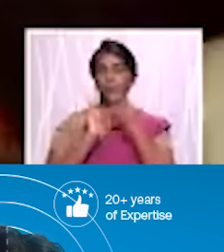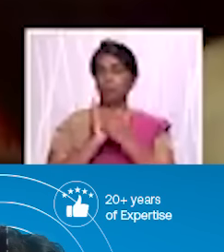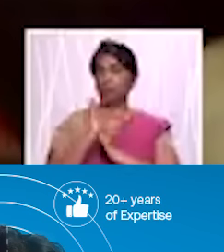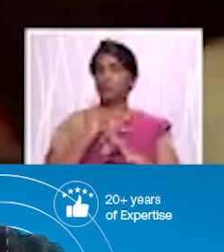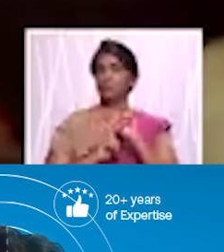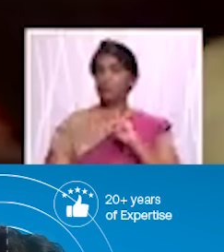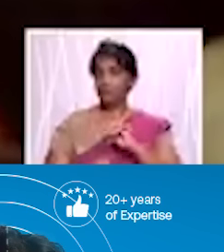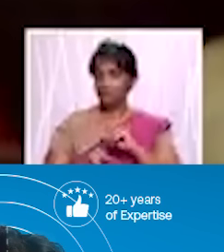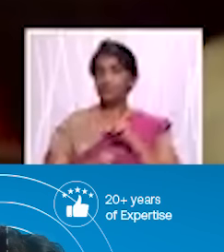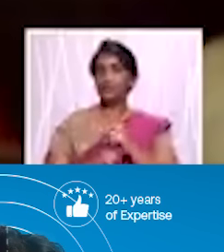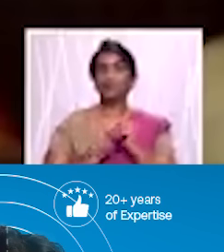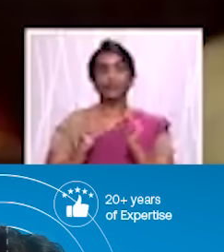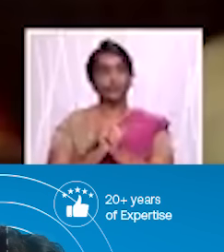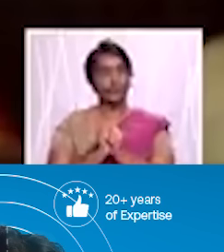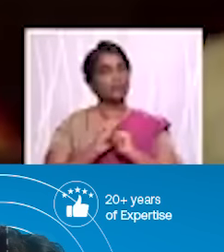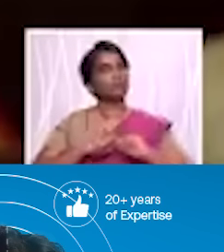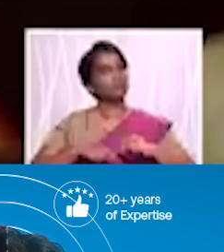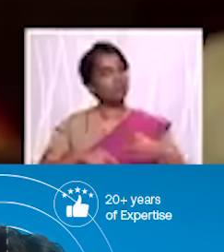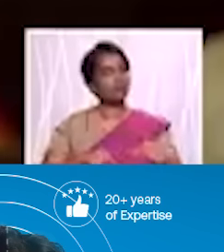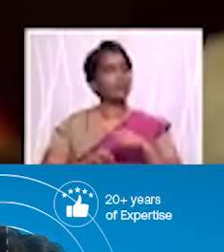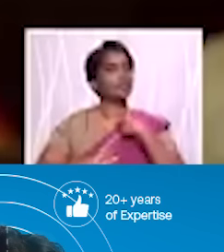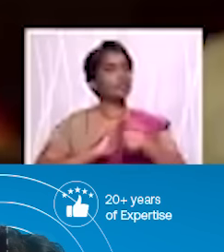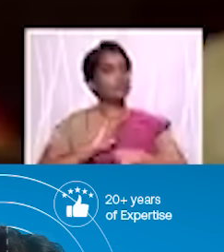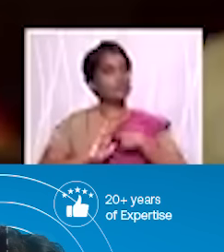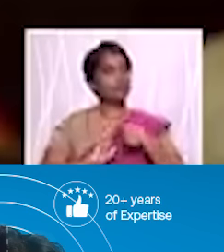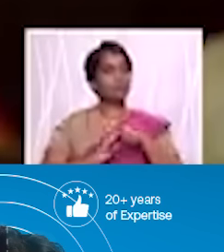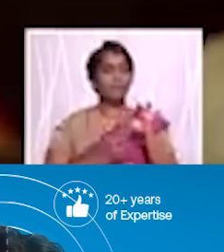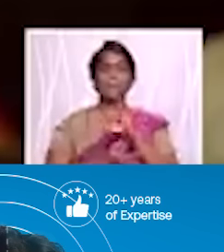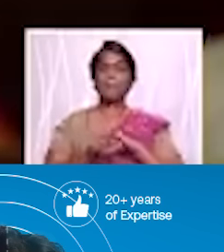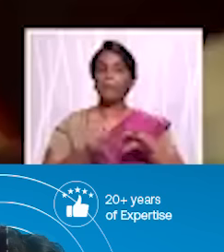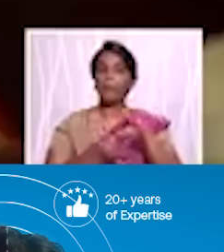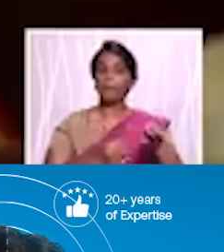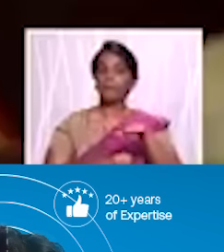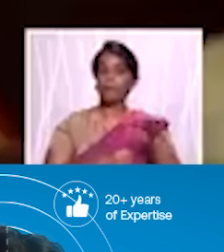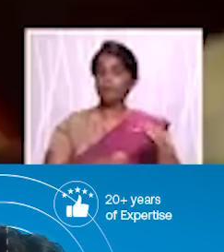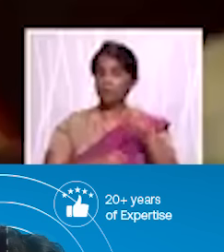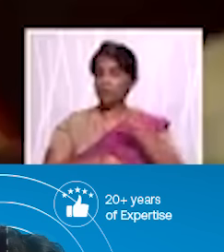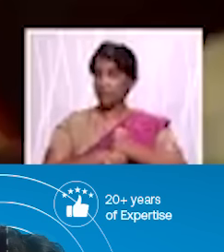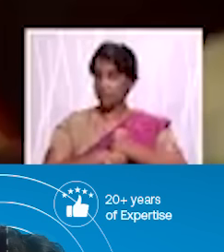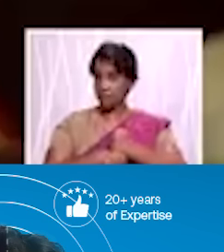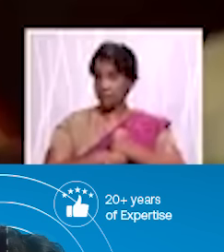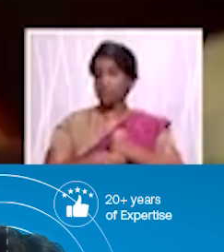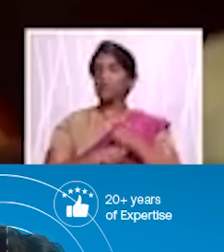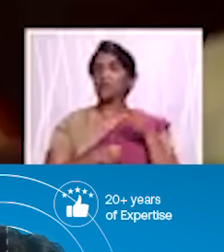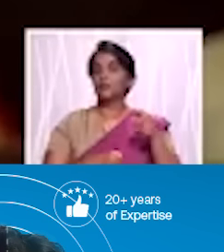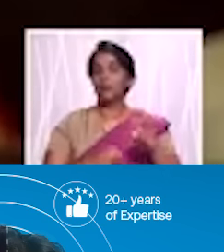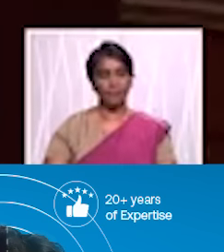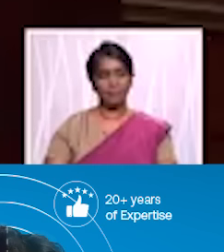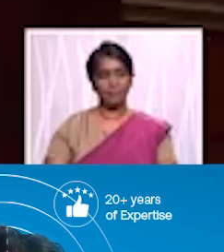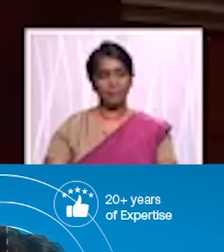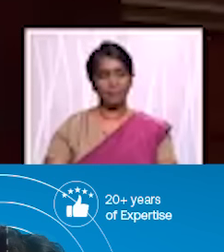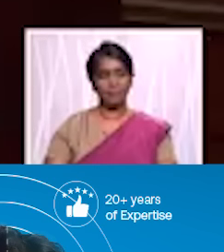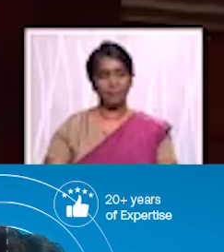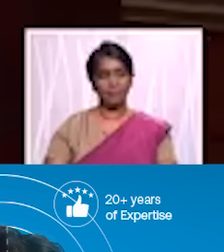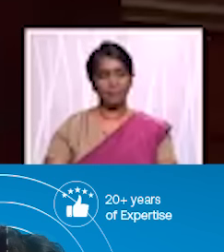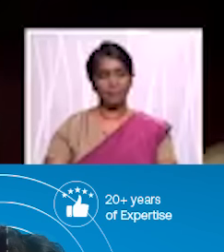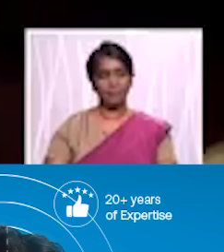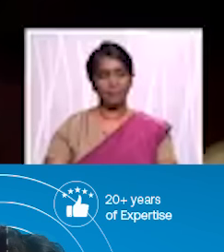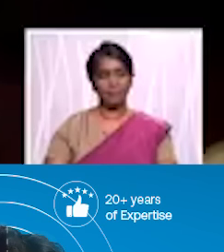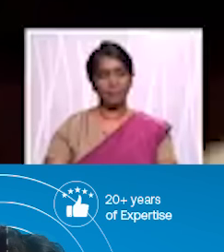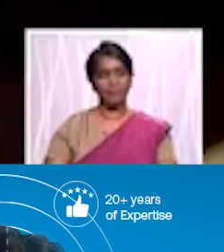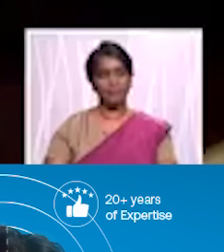பேராசிரியர் ஹிந்தும சுமில் சேனவே ஜனாதிபதி அனுகுமார திசாநாயக முன்னிலையில் பதவி பிரமாணம் செய்து கொண்டதோடு சுகாதாரம்